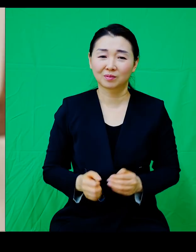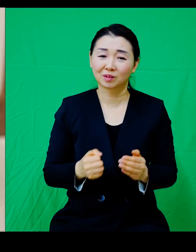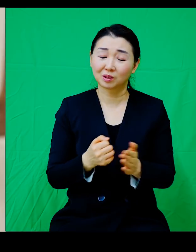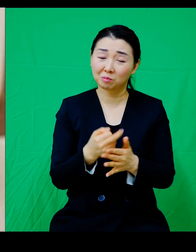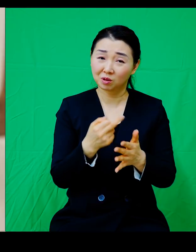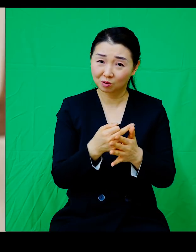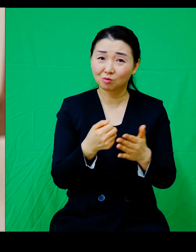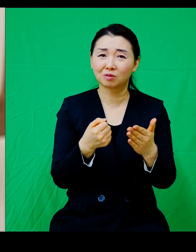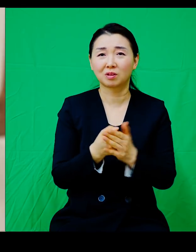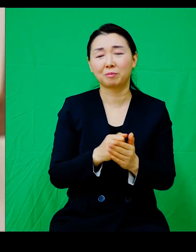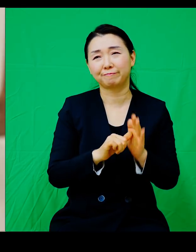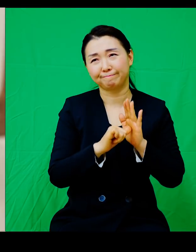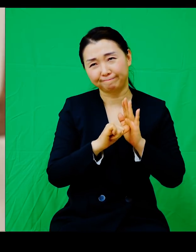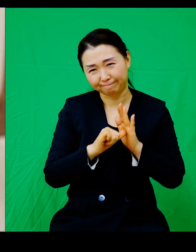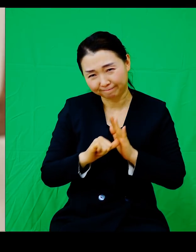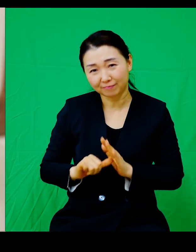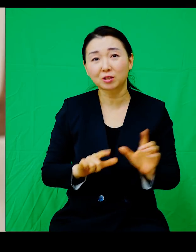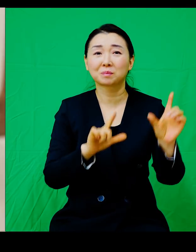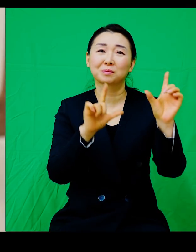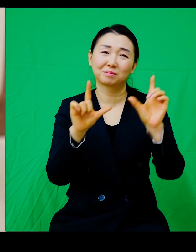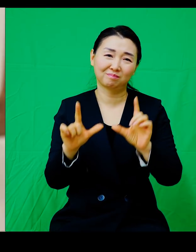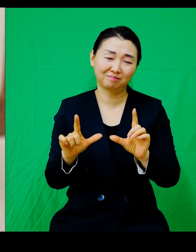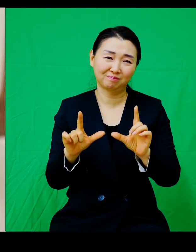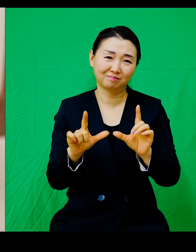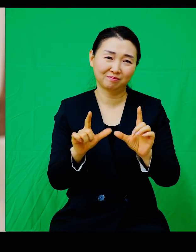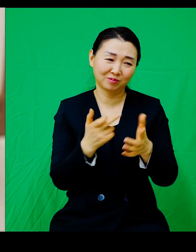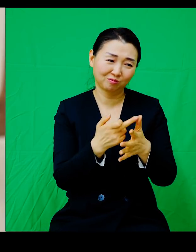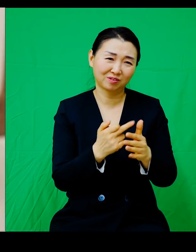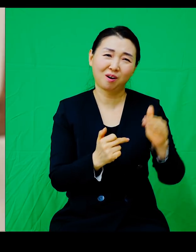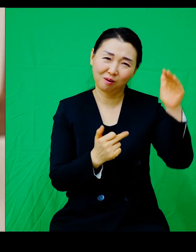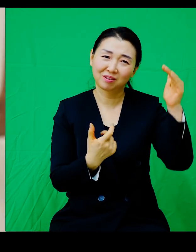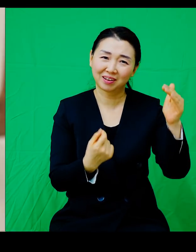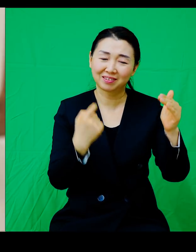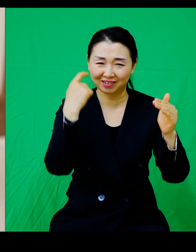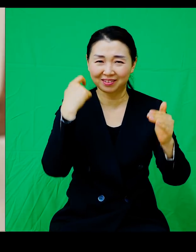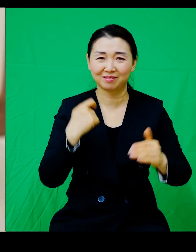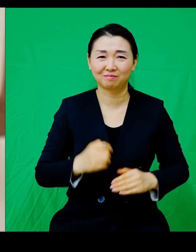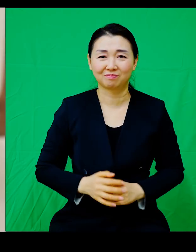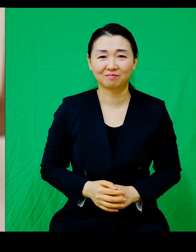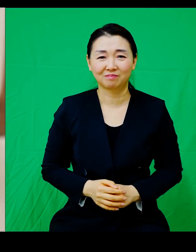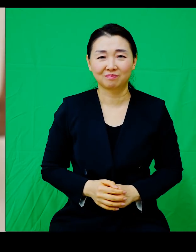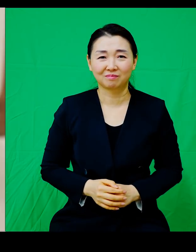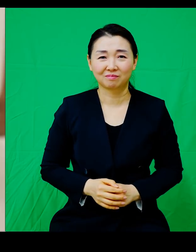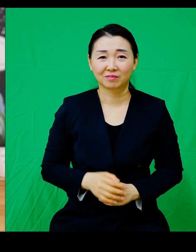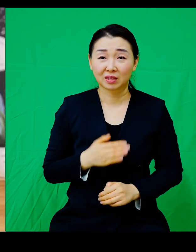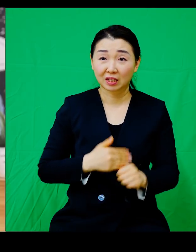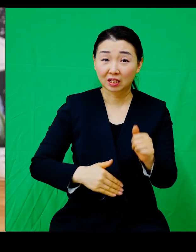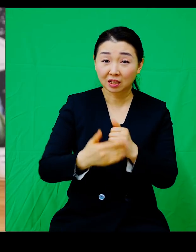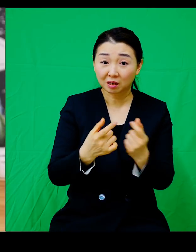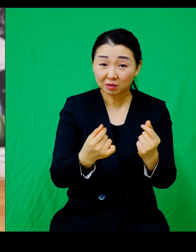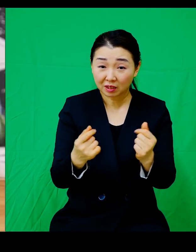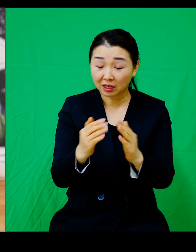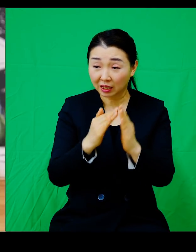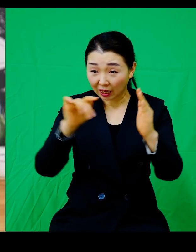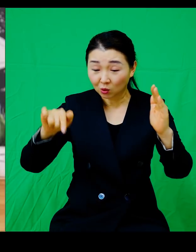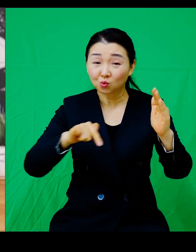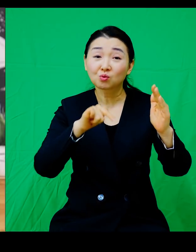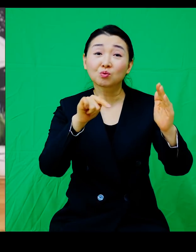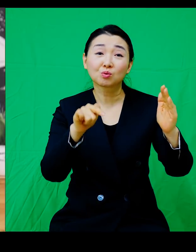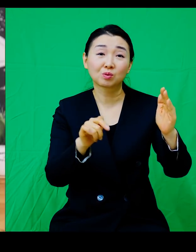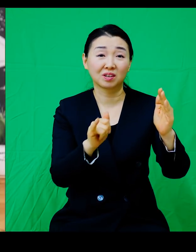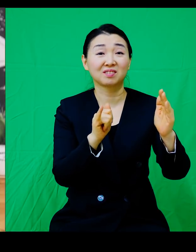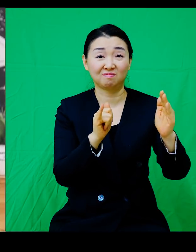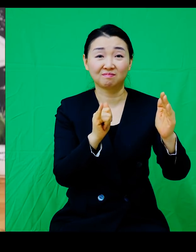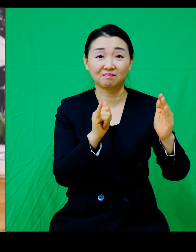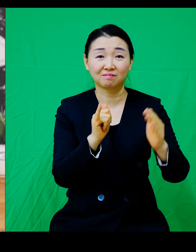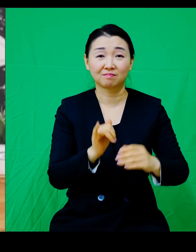하더라고요. 그래서 진유 때문에 참고 살았던 것 같아요. 진유가 의젓했네요. 네. 다 컸었네요. 저는 사실 비슷한 상황이 저희 가족 중에